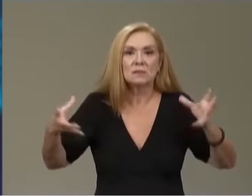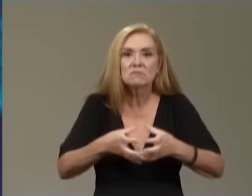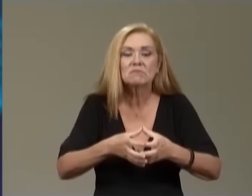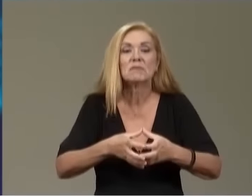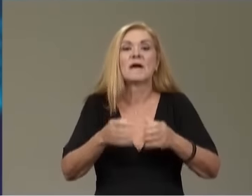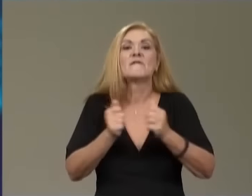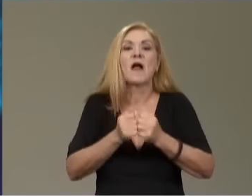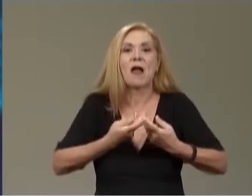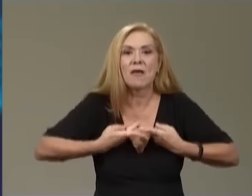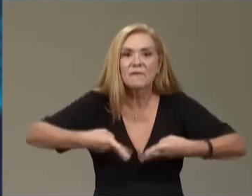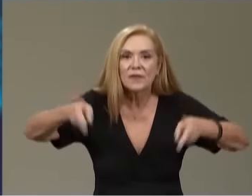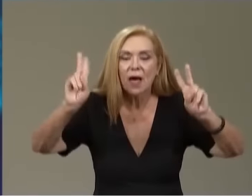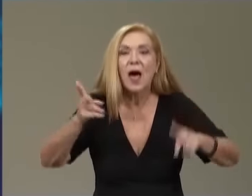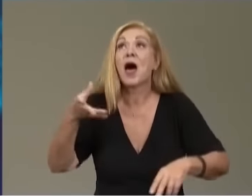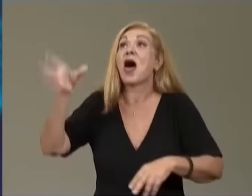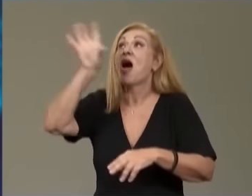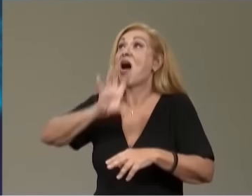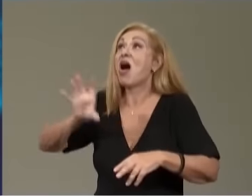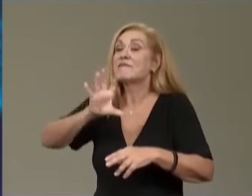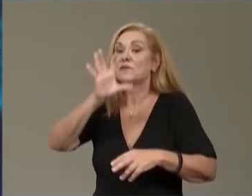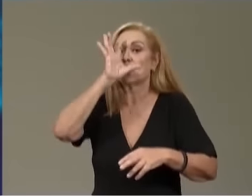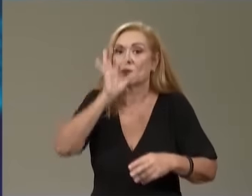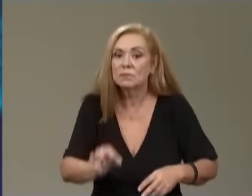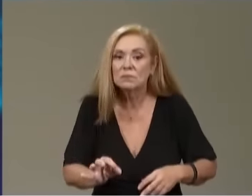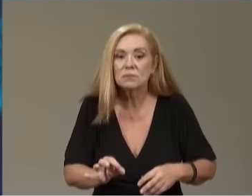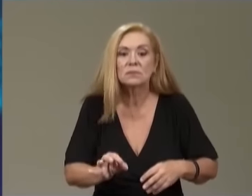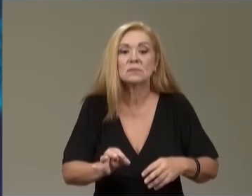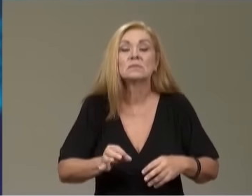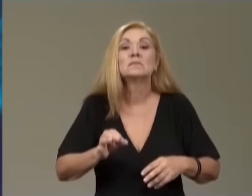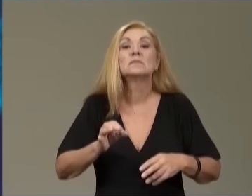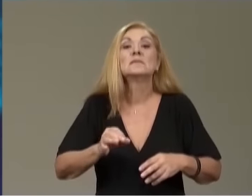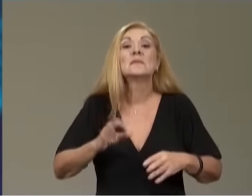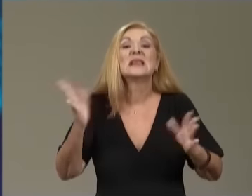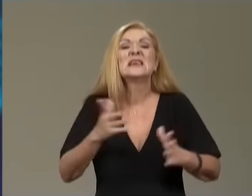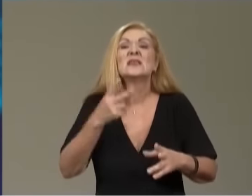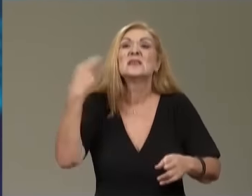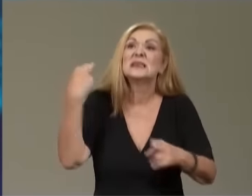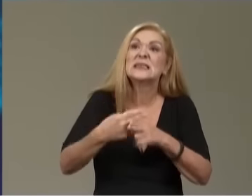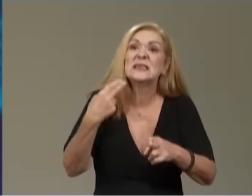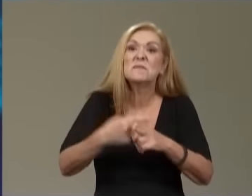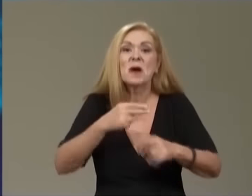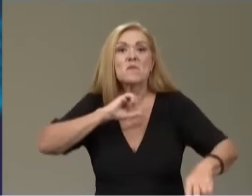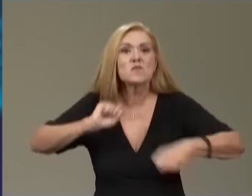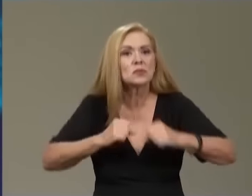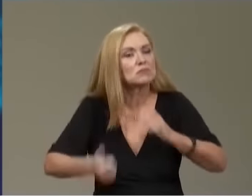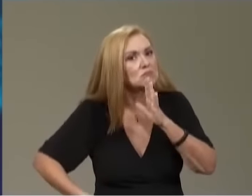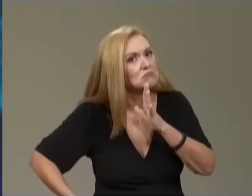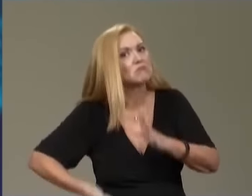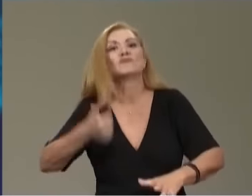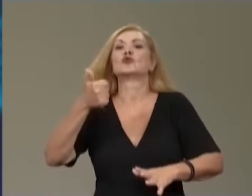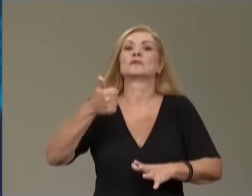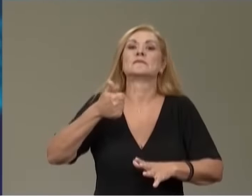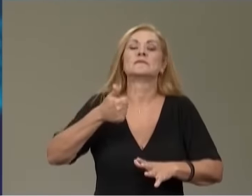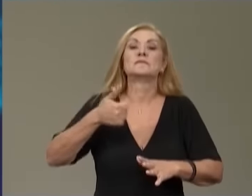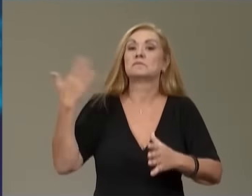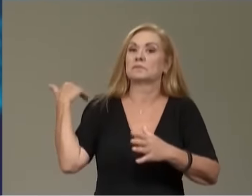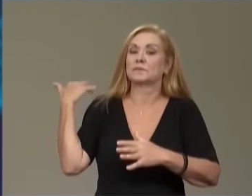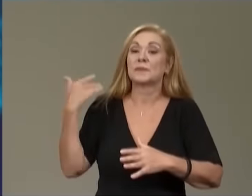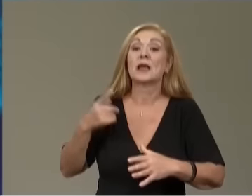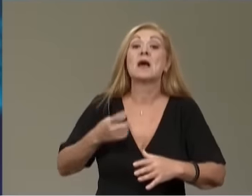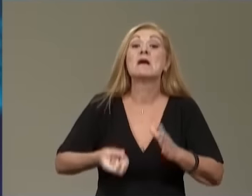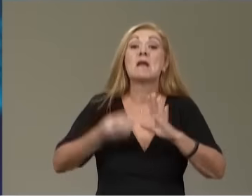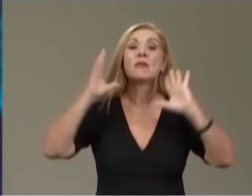φιλελευθερισμού, του ευρωπαϊκού πραγματισμού, κέρδισε κρίσιμες μάχες τα προηγούμενα χρόνια. Με τη Νέα Δημοκρατία στην